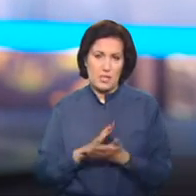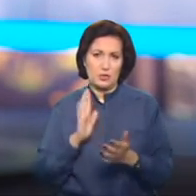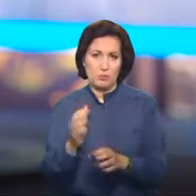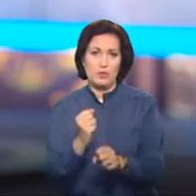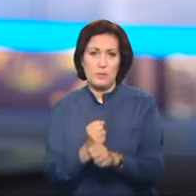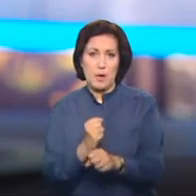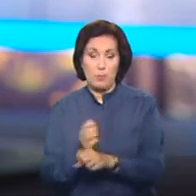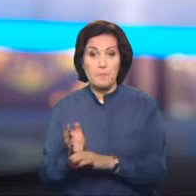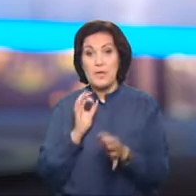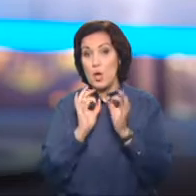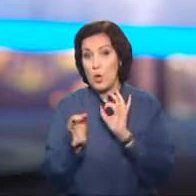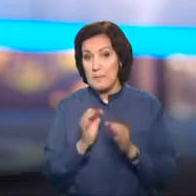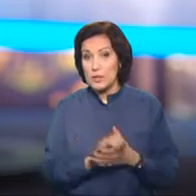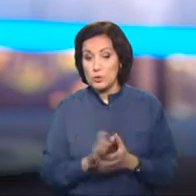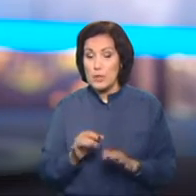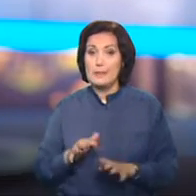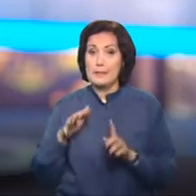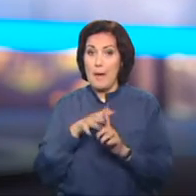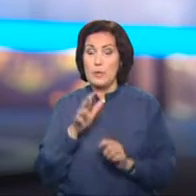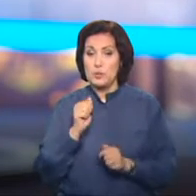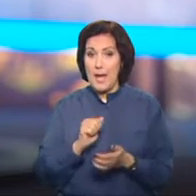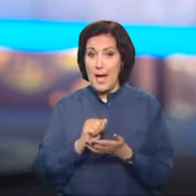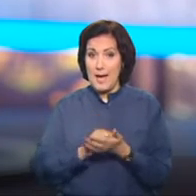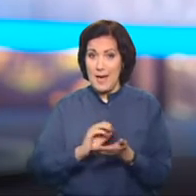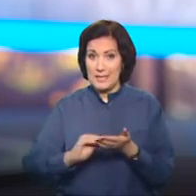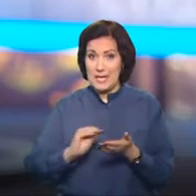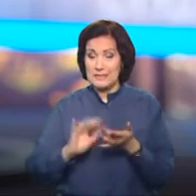Коментар в Суспільному щодо нападу на редакцію інтернет-видання